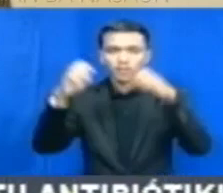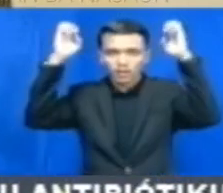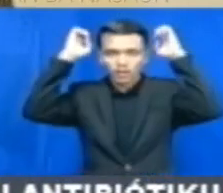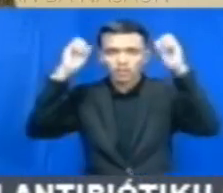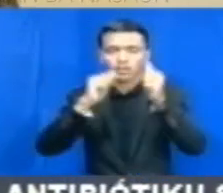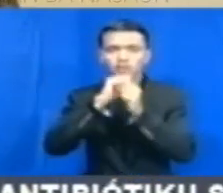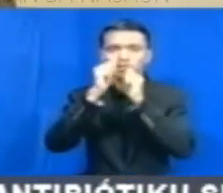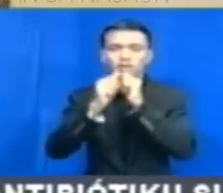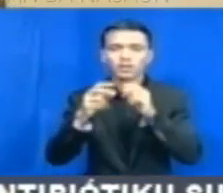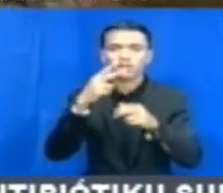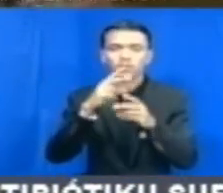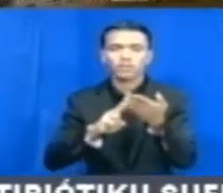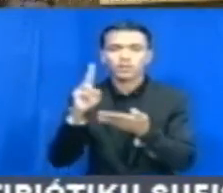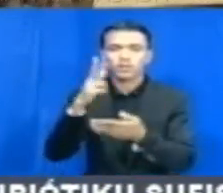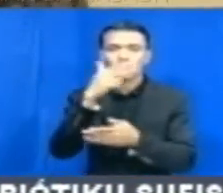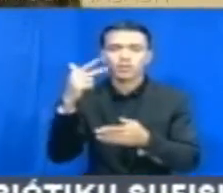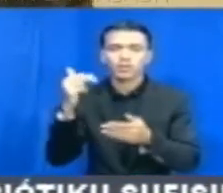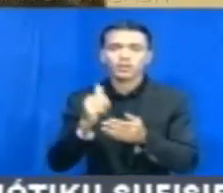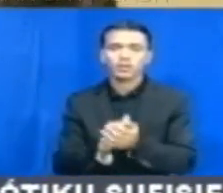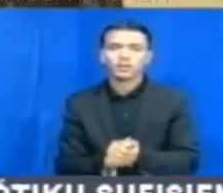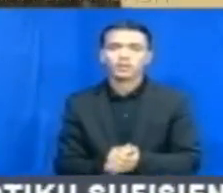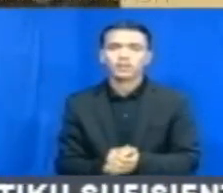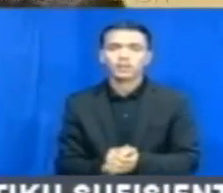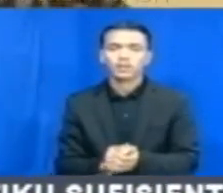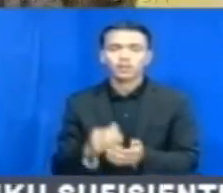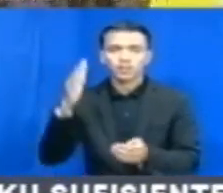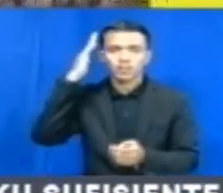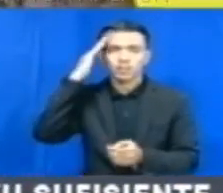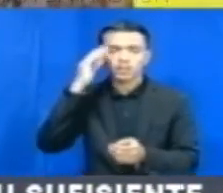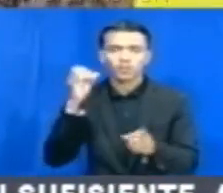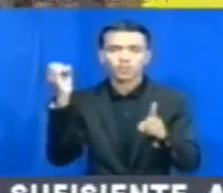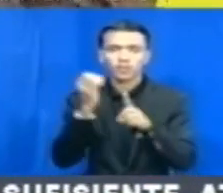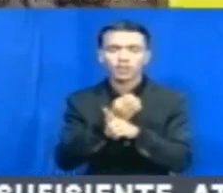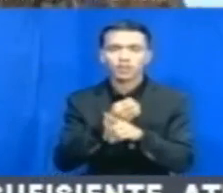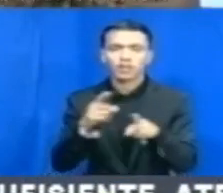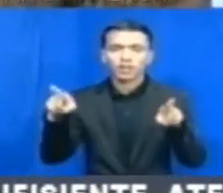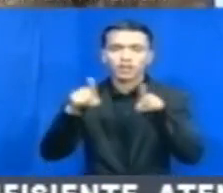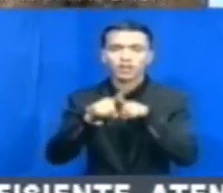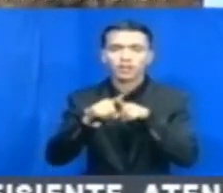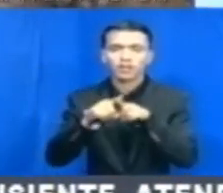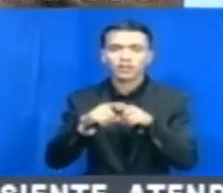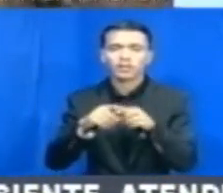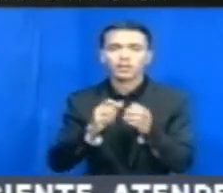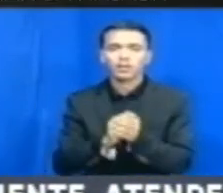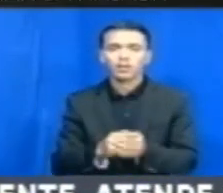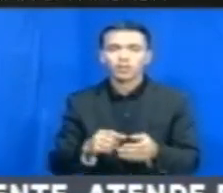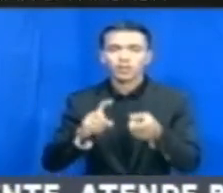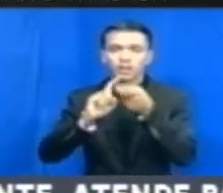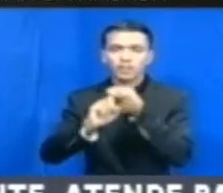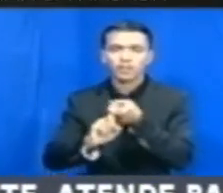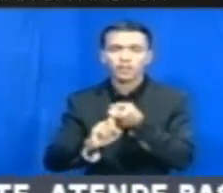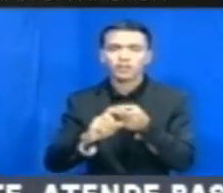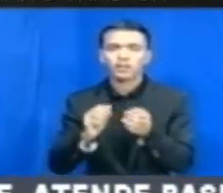Vocasi Universidade Indonésia, Padang Wijaksono, considera oportunidade ne hanesan meio ida atu hameten